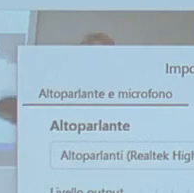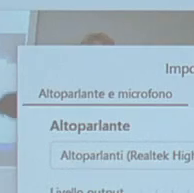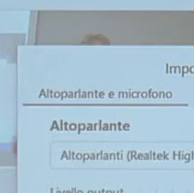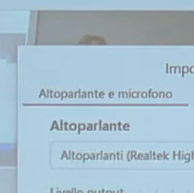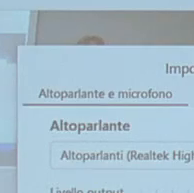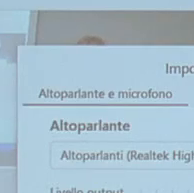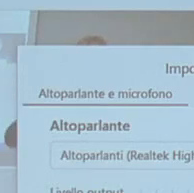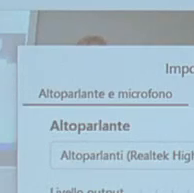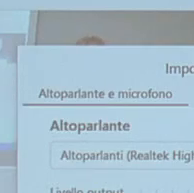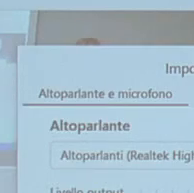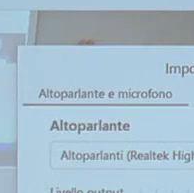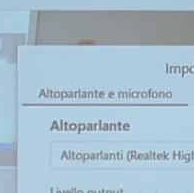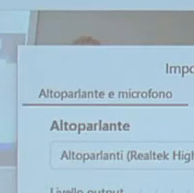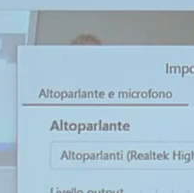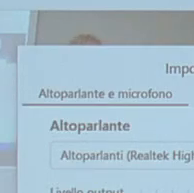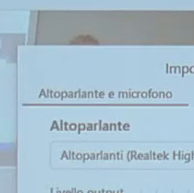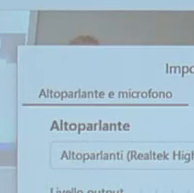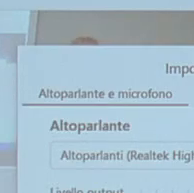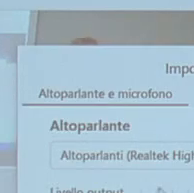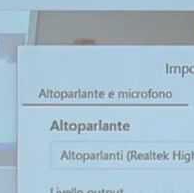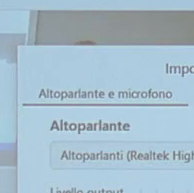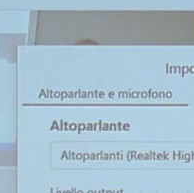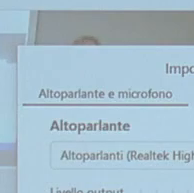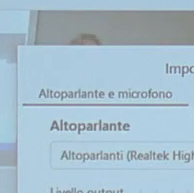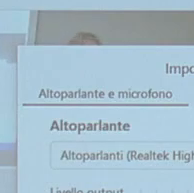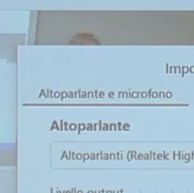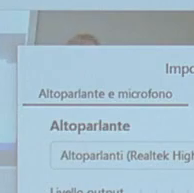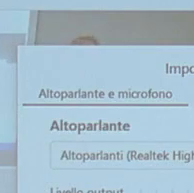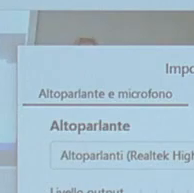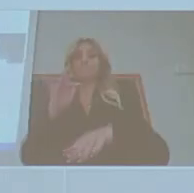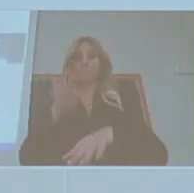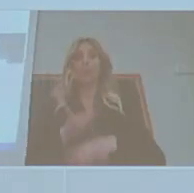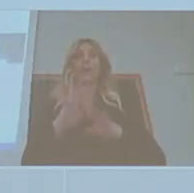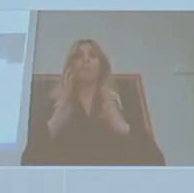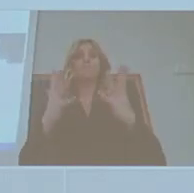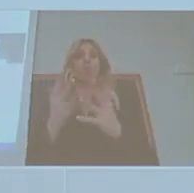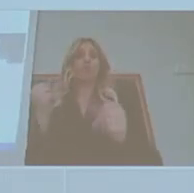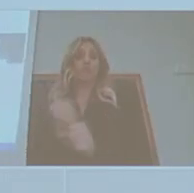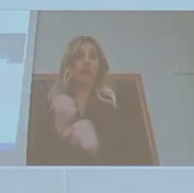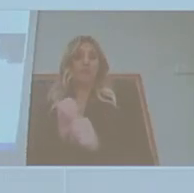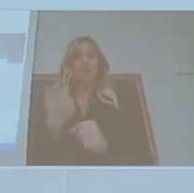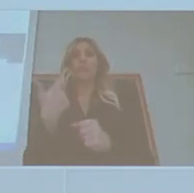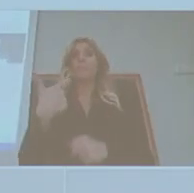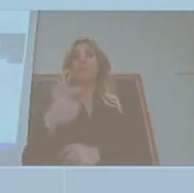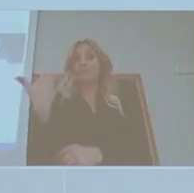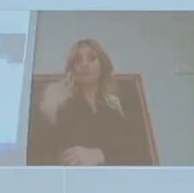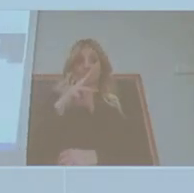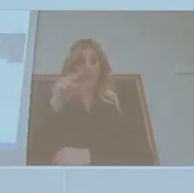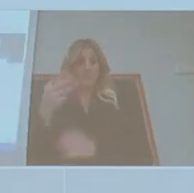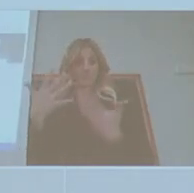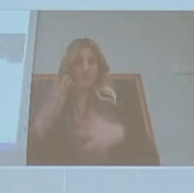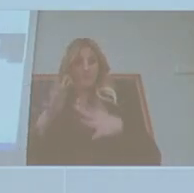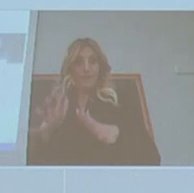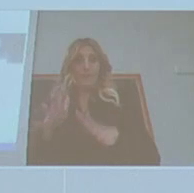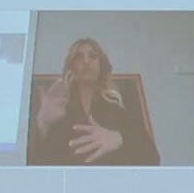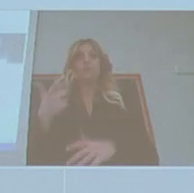per aiutarli ad entrare nel mondo del lavoro, perché come si diceva prima, non è